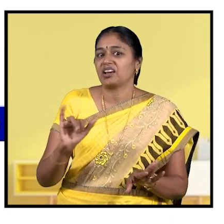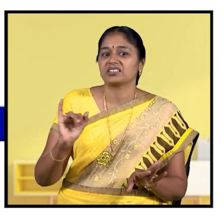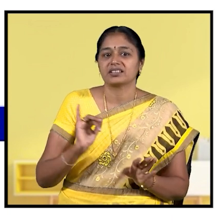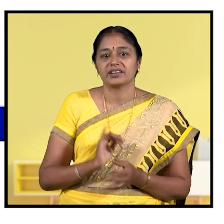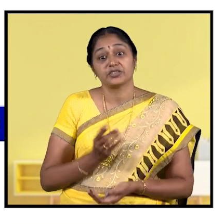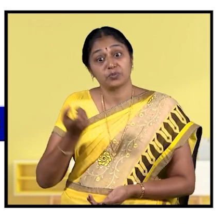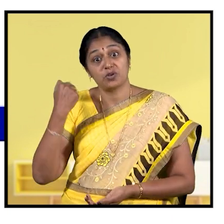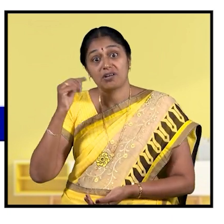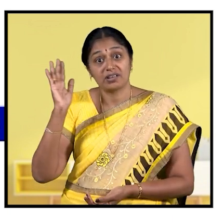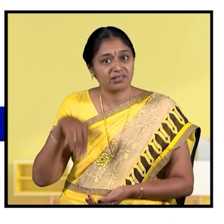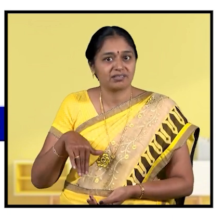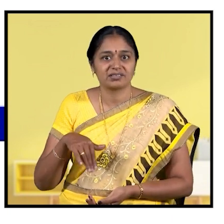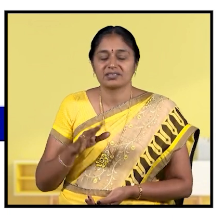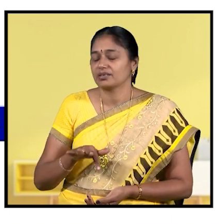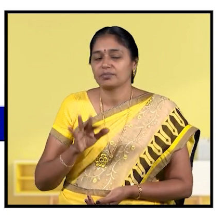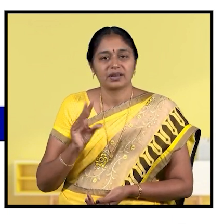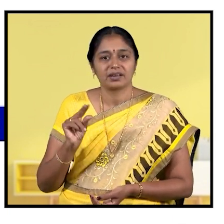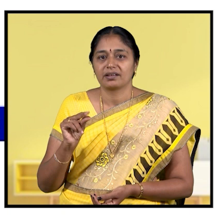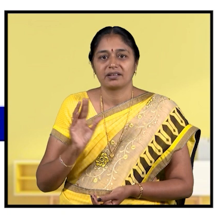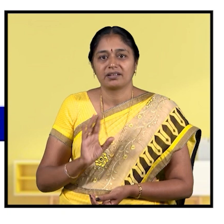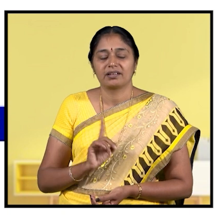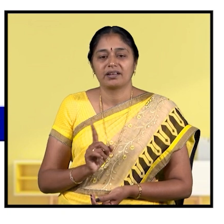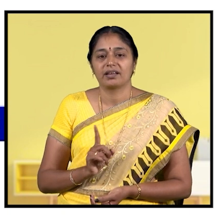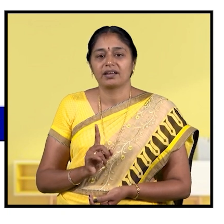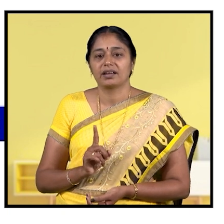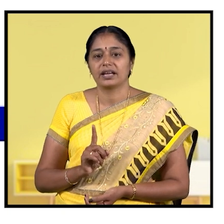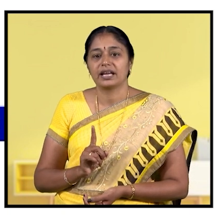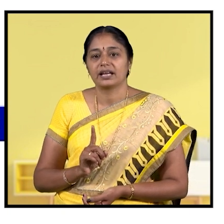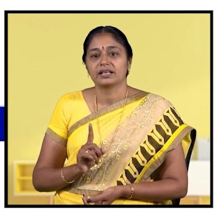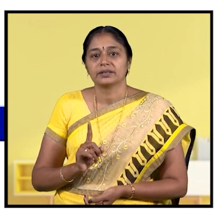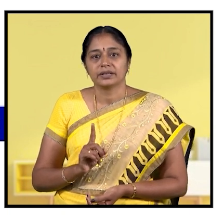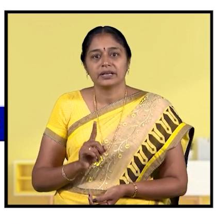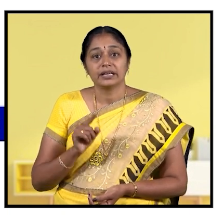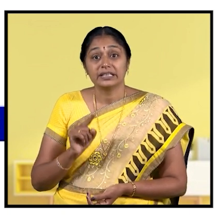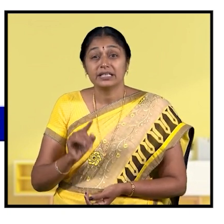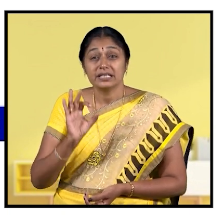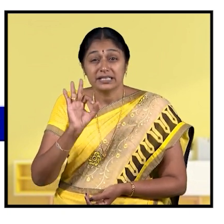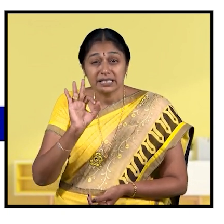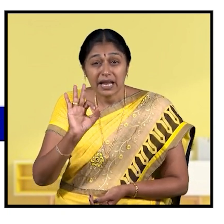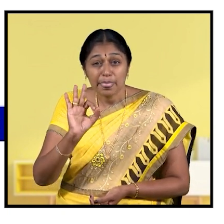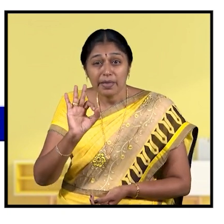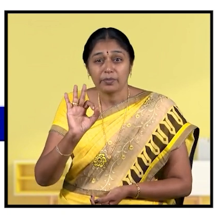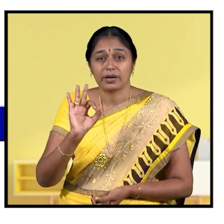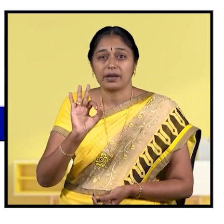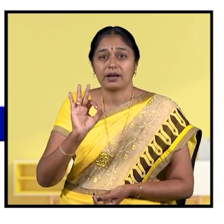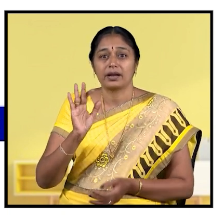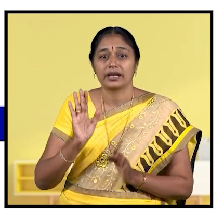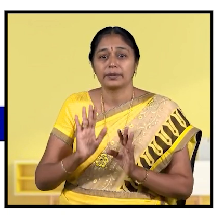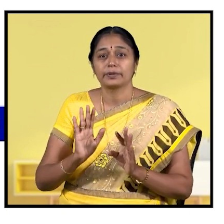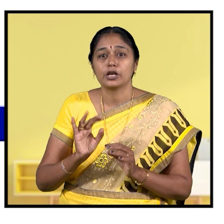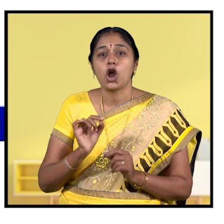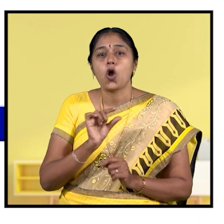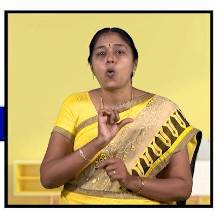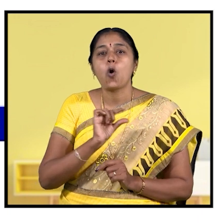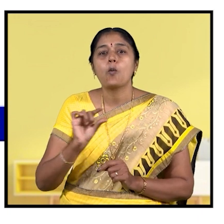பெருமையான ஒரு விஷயமான சொல்லுங்களே. நோயானது பரவுவதை தடுப்பதில் ஒரு முக்கிய சிறப்பு வாய்ந்த முறையாக இருப்பது நோயினை எதிர்க்கக்கூடிய அளவிற்கு